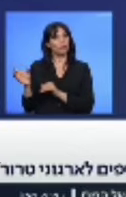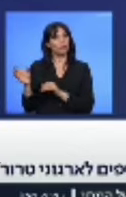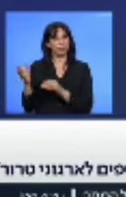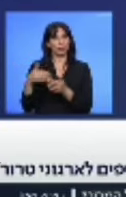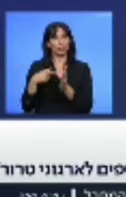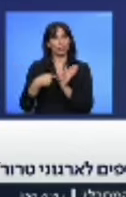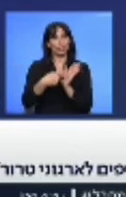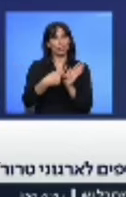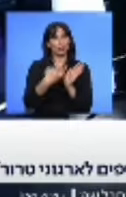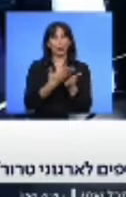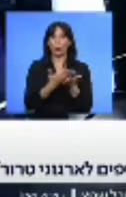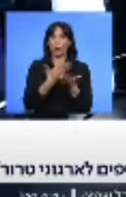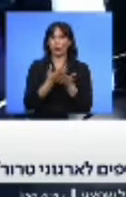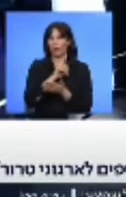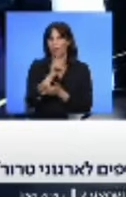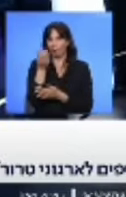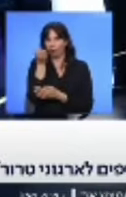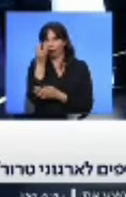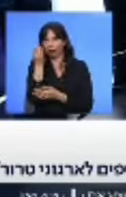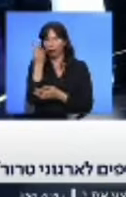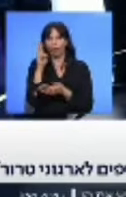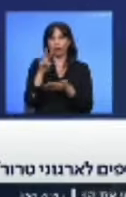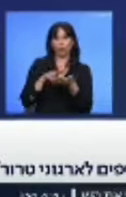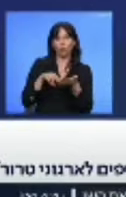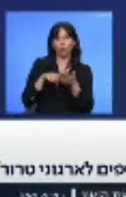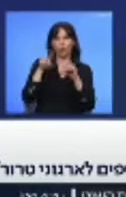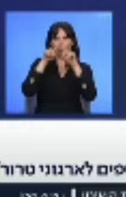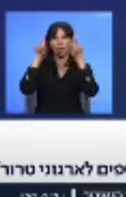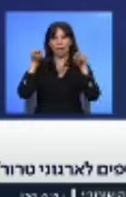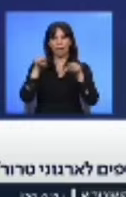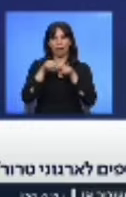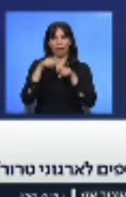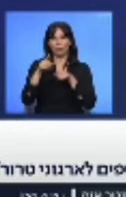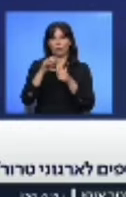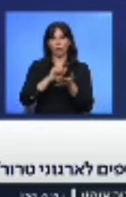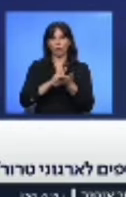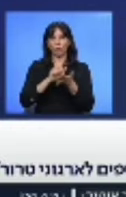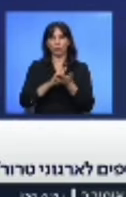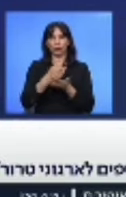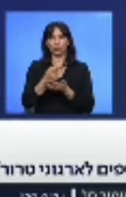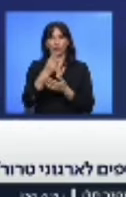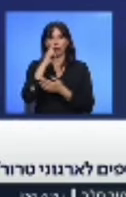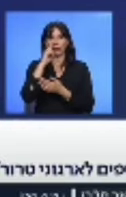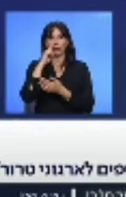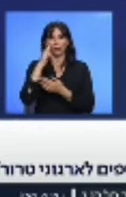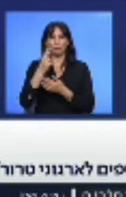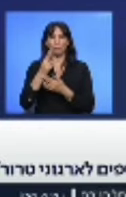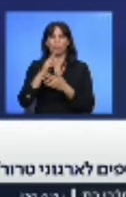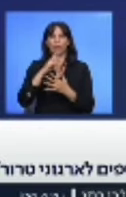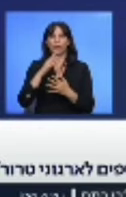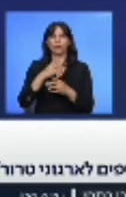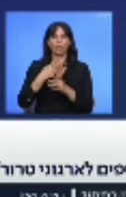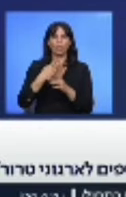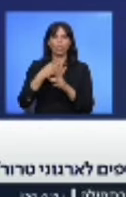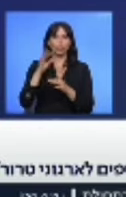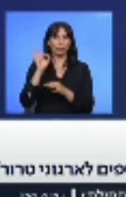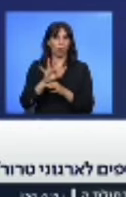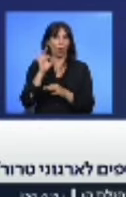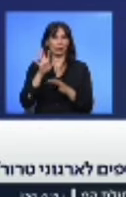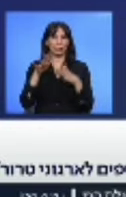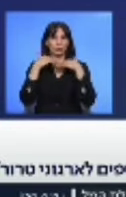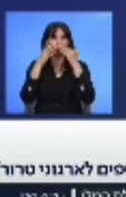שאתה מראה תמונה צג מסך באיזה כתבה עיתונאית שמנסה לסכל את הסיפור שלי. לא.